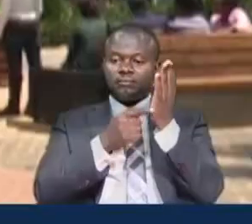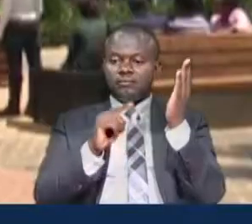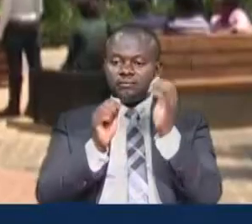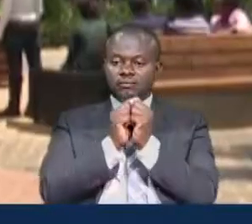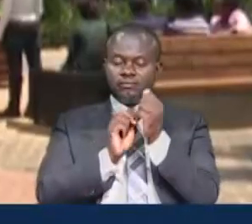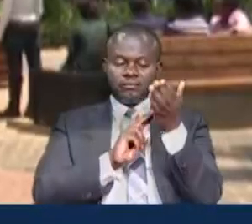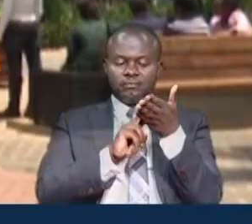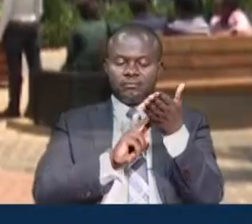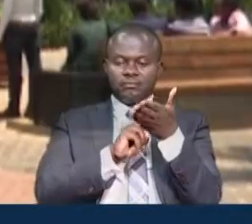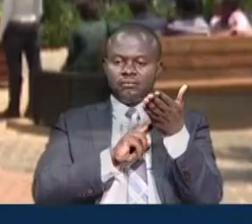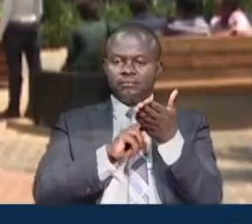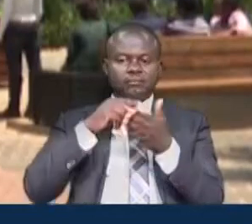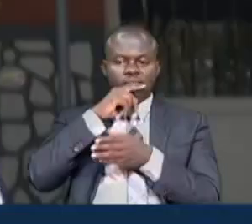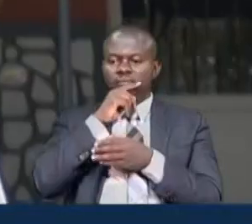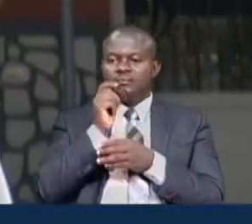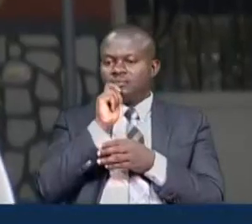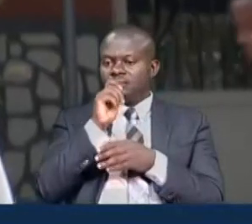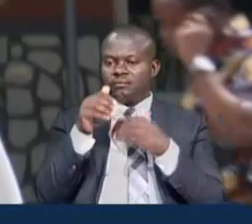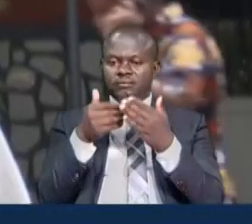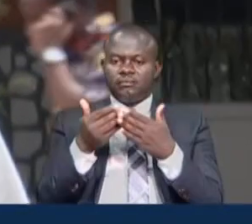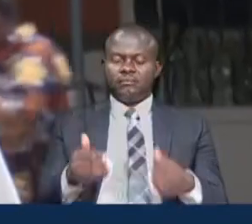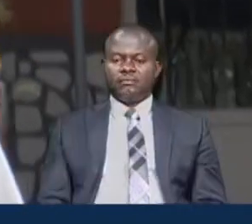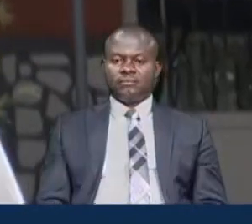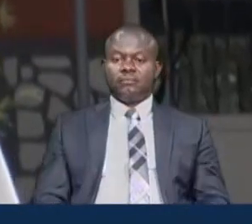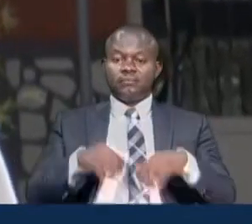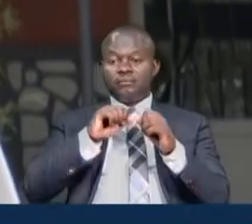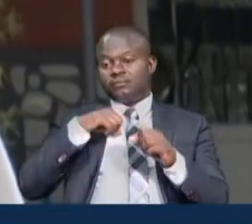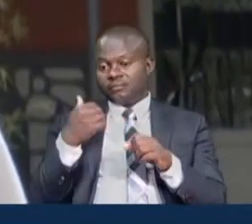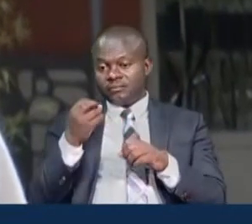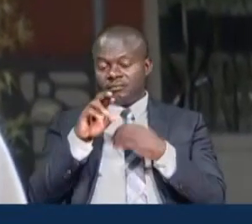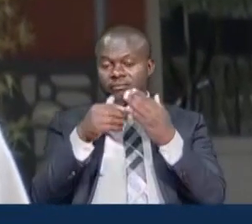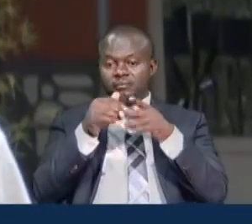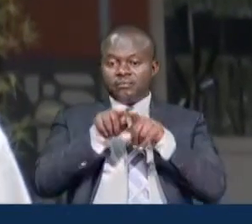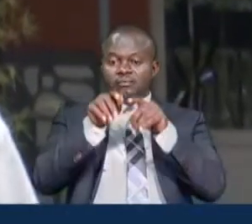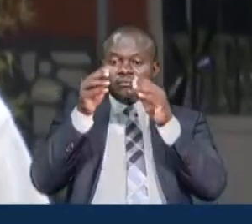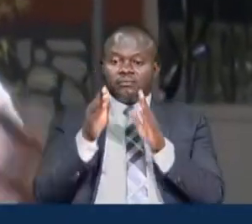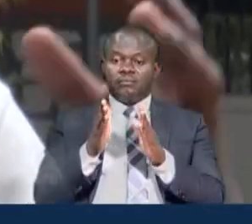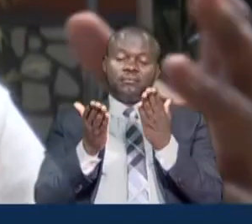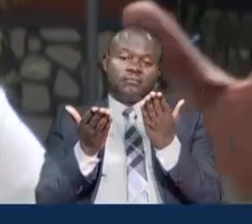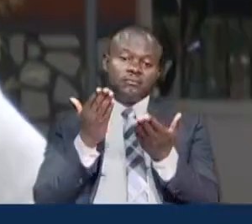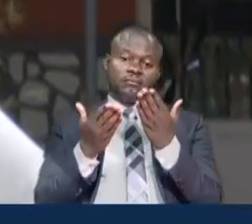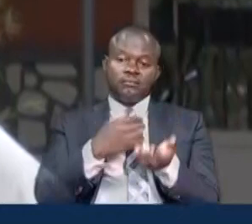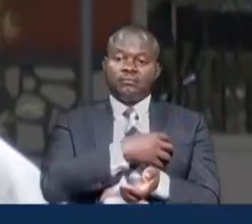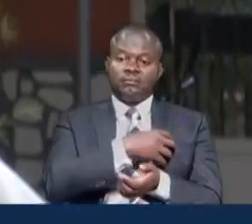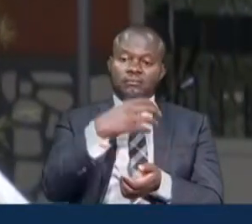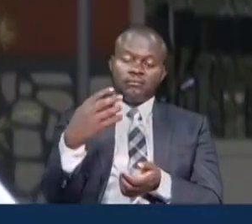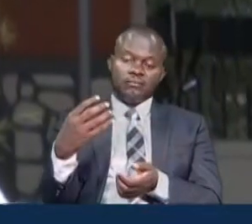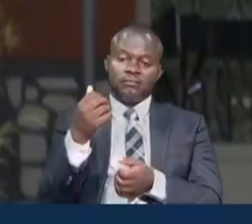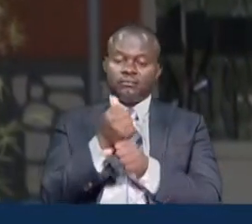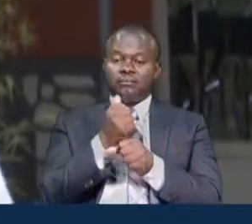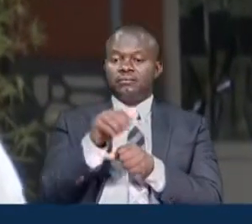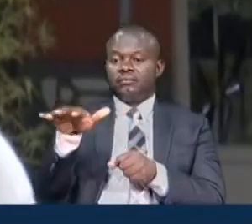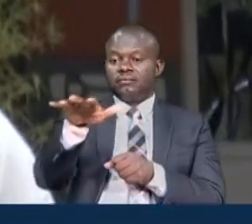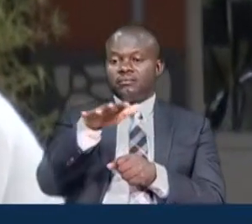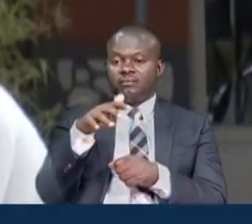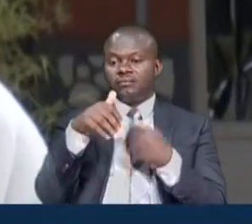ndetse n'imikoreshereze y'imbuga nkoranyambaga. Ashobora kuba kwanga cyangwa ari umuntu tuvuge urumubosi wenda ku kazi runaka